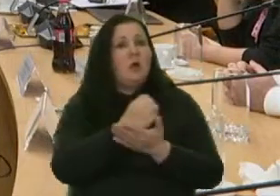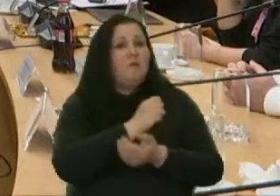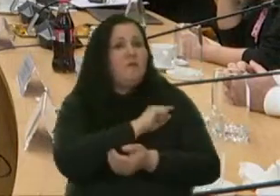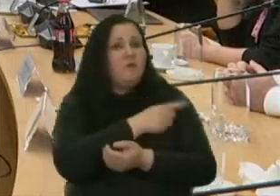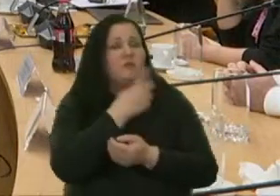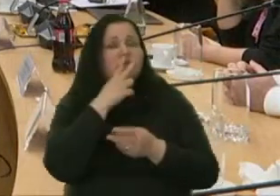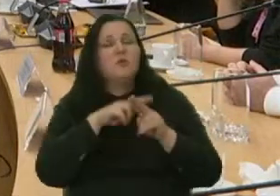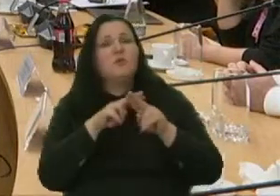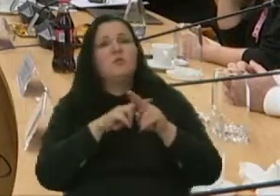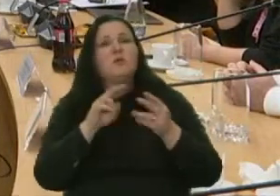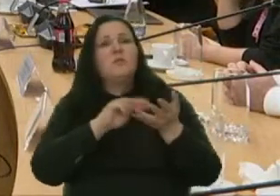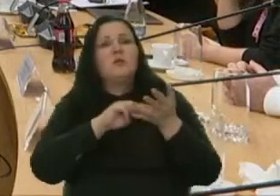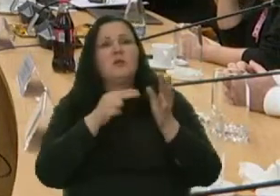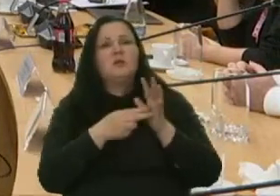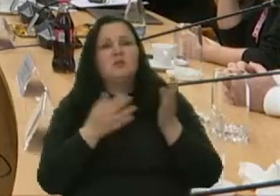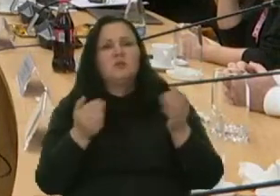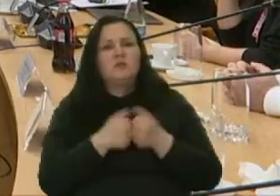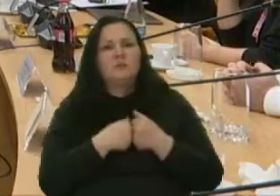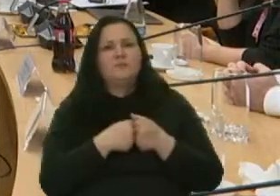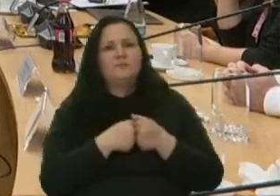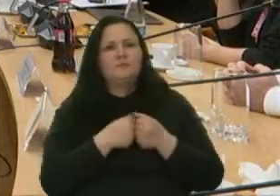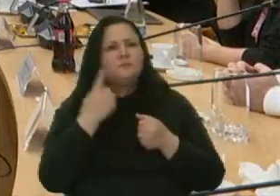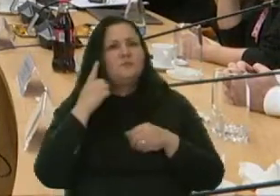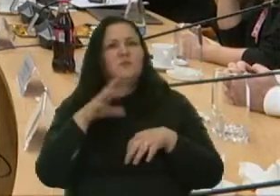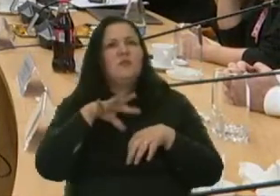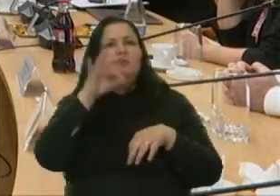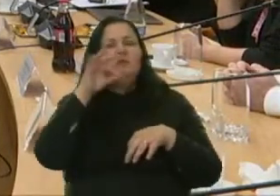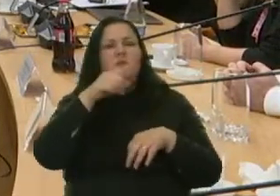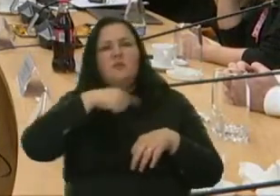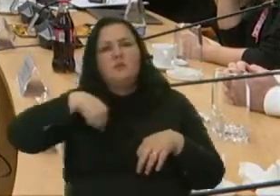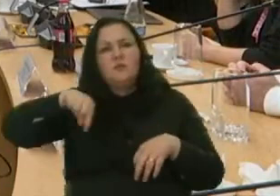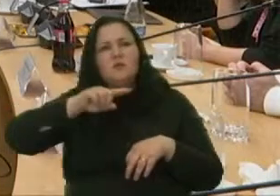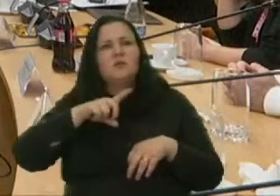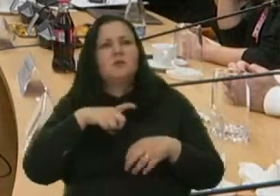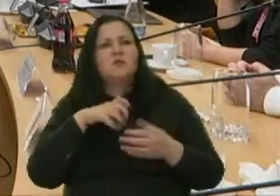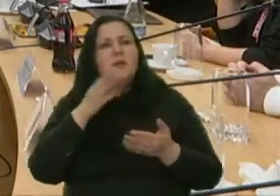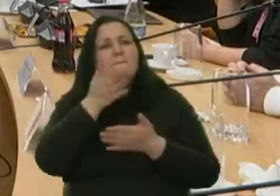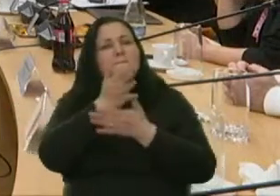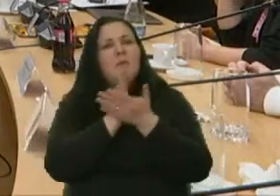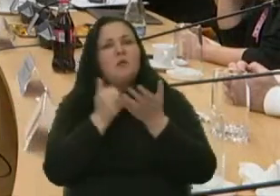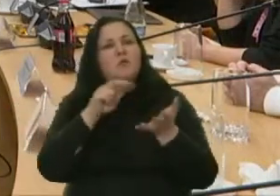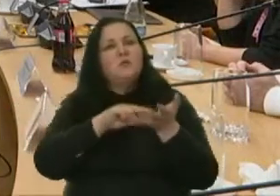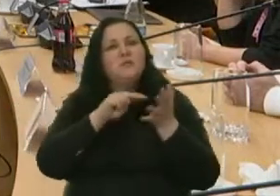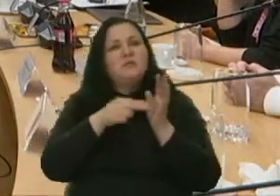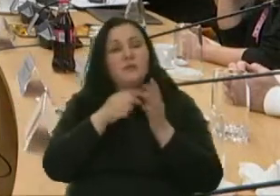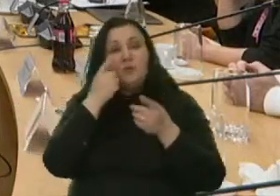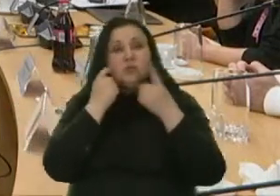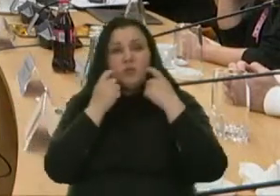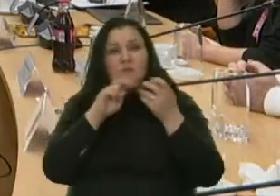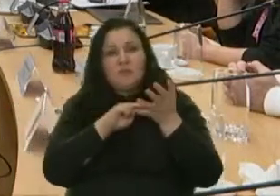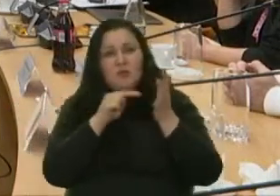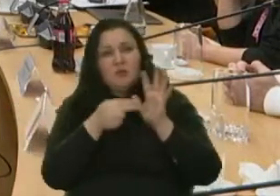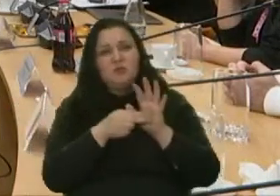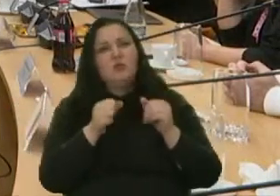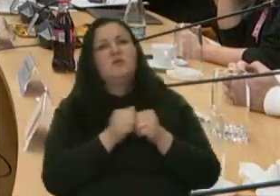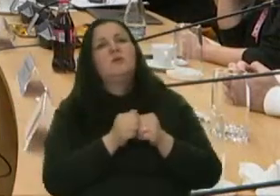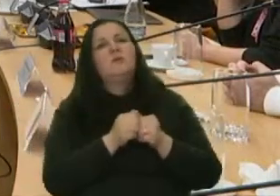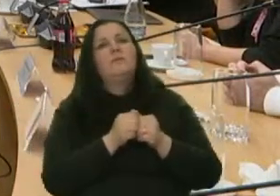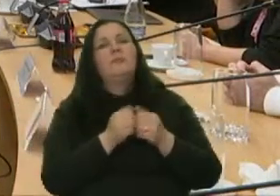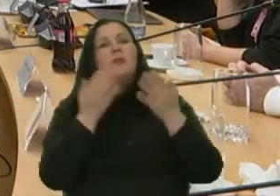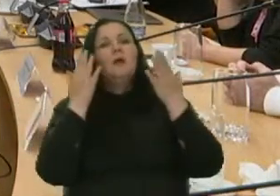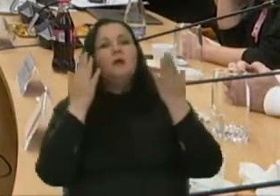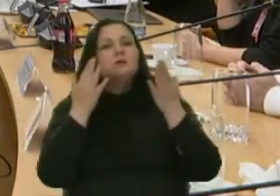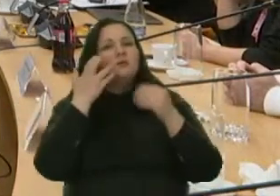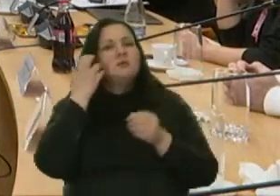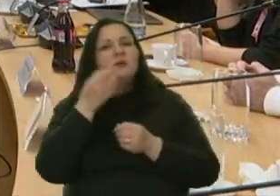rezolvăm problema nui nici a mea Nici a domniei sale nu am inventat o noi n am creat o noi e partea unui sistem încercăm s o rezolvăm deci atunci